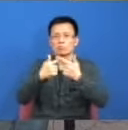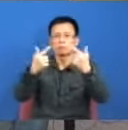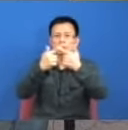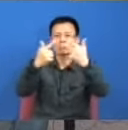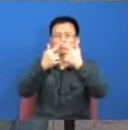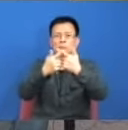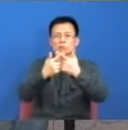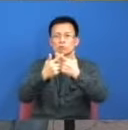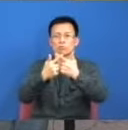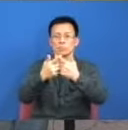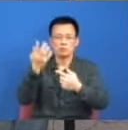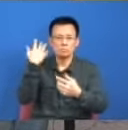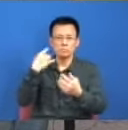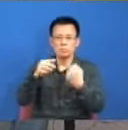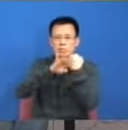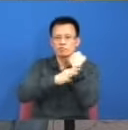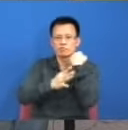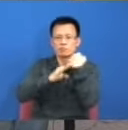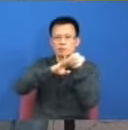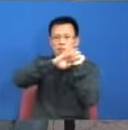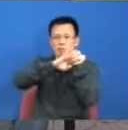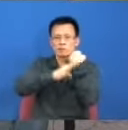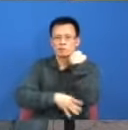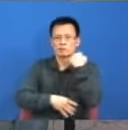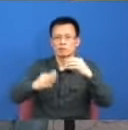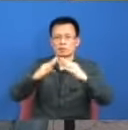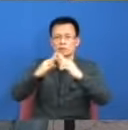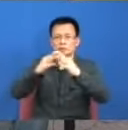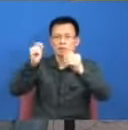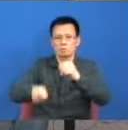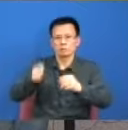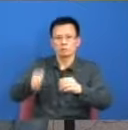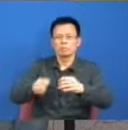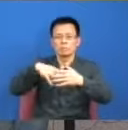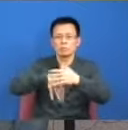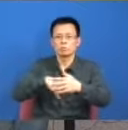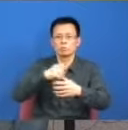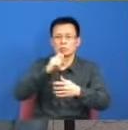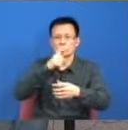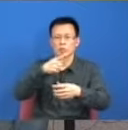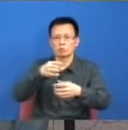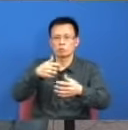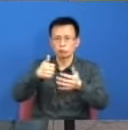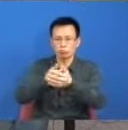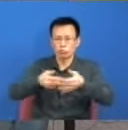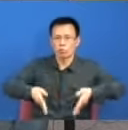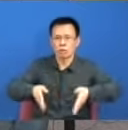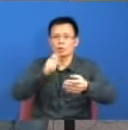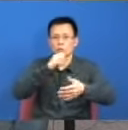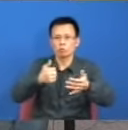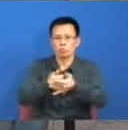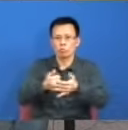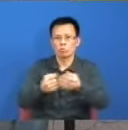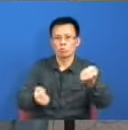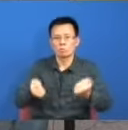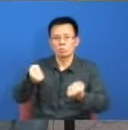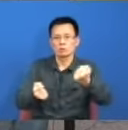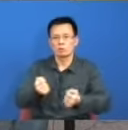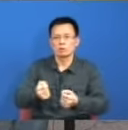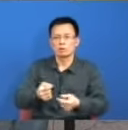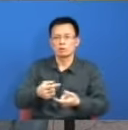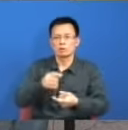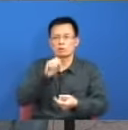的，在法庭都曾經有一個事件都說對針對示威人士有沒有阻街有沒有阻礙交通的問題的，但昨晚